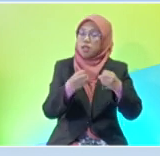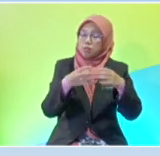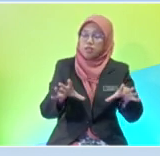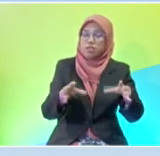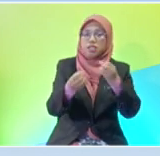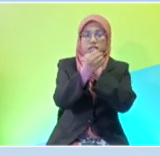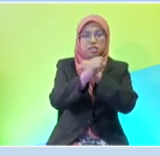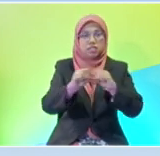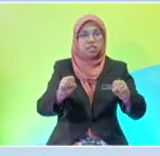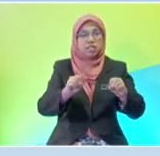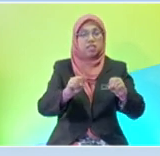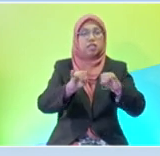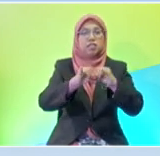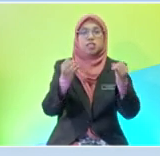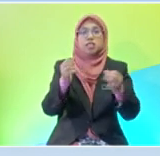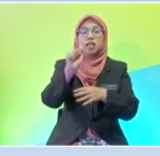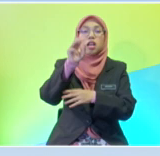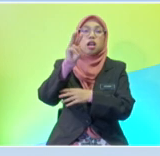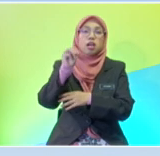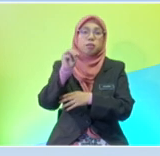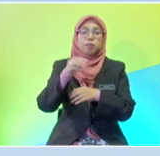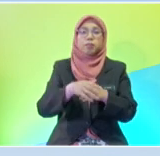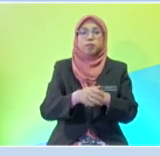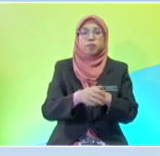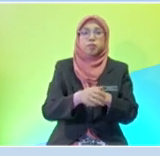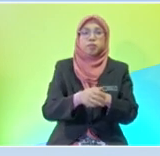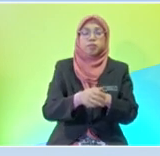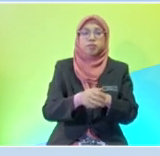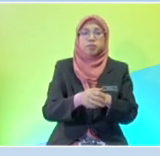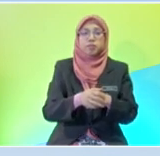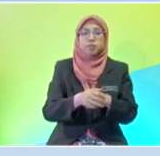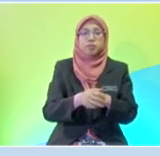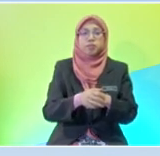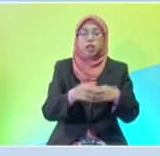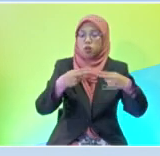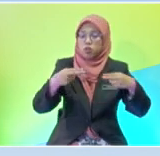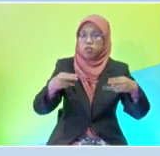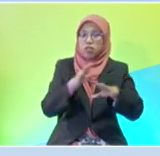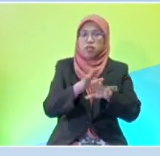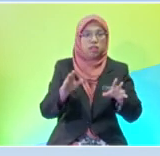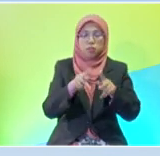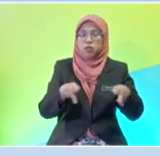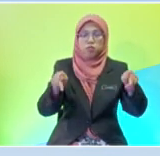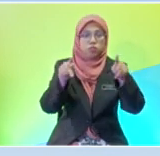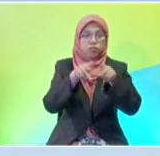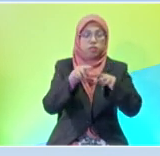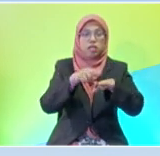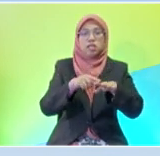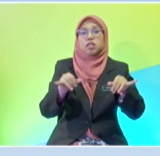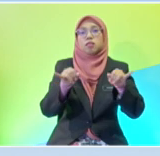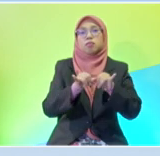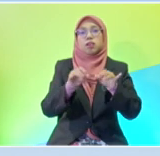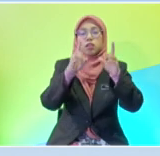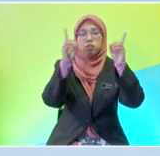membutuhkan kesilapan keterangan tidak diperlukan dan BII mengandung Guten